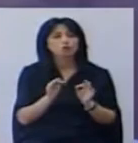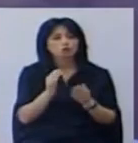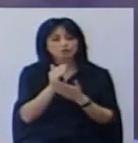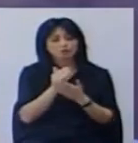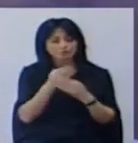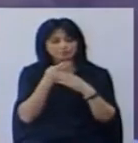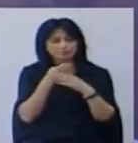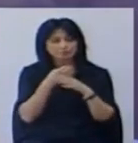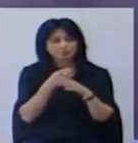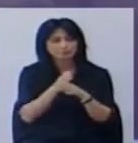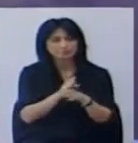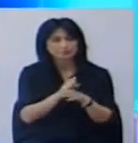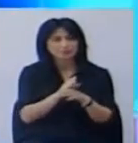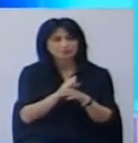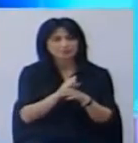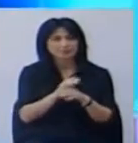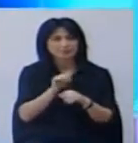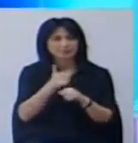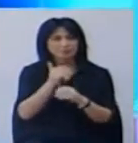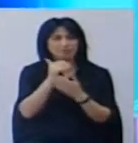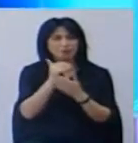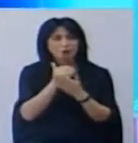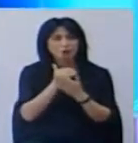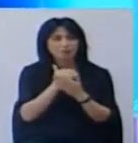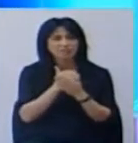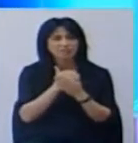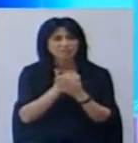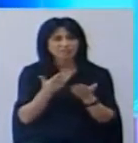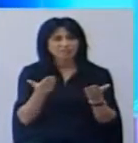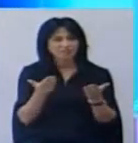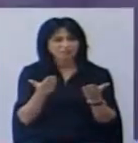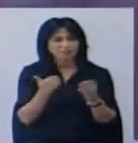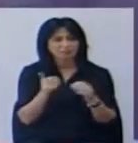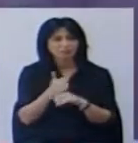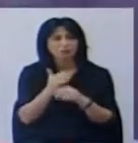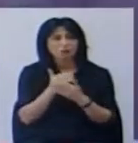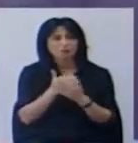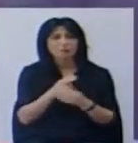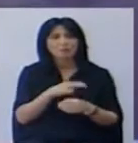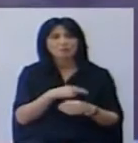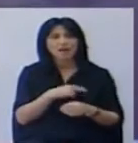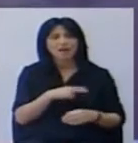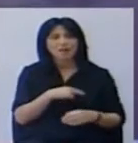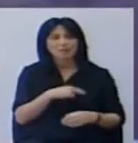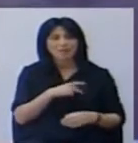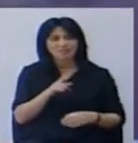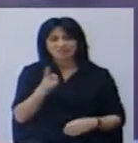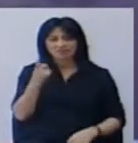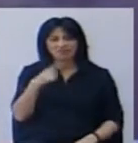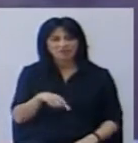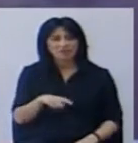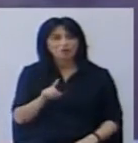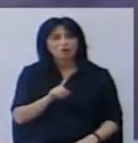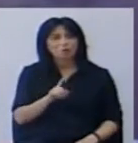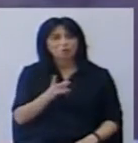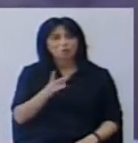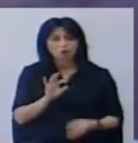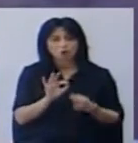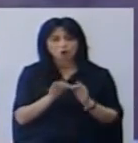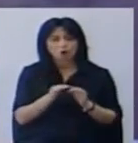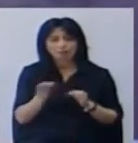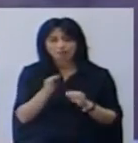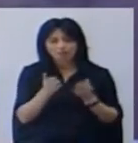განკარგვაზეა საუბარი. ანუ პრიორიტეტიზაცია, პრიორიტეტების ბუნებრივია. ისიც რა პარლამენტის დეპუტატის ვალია იზრუნოს იმ